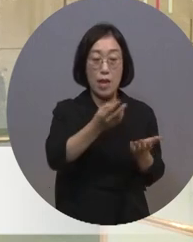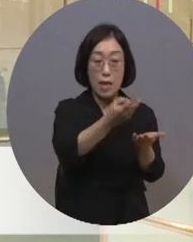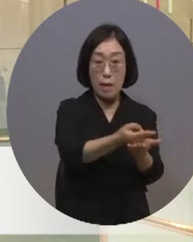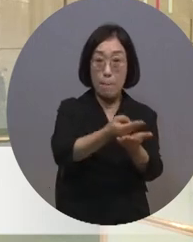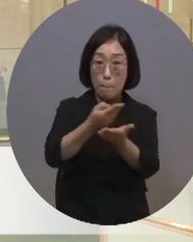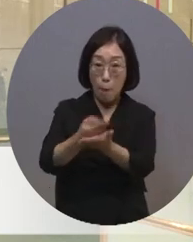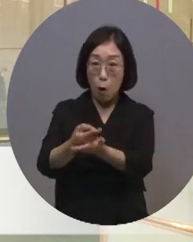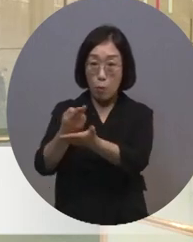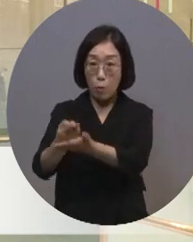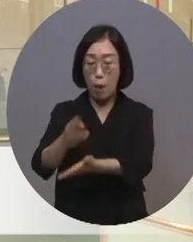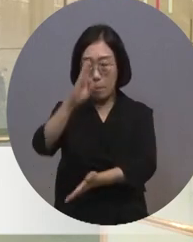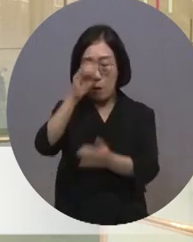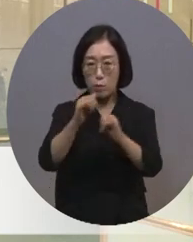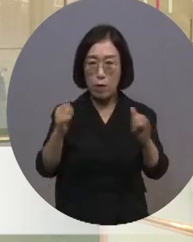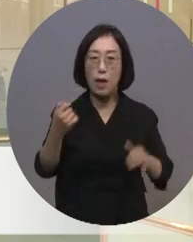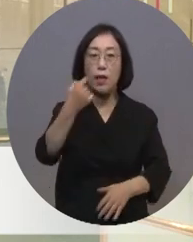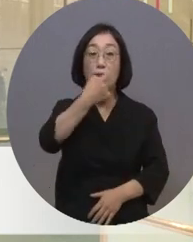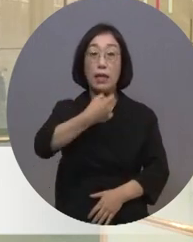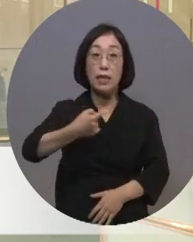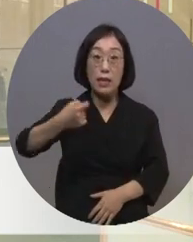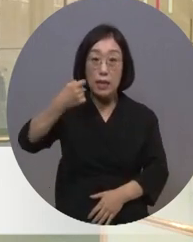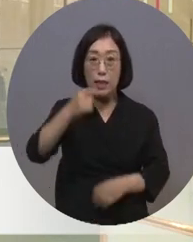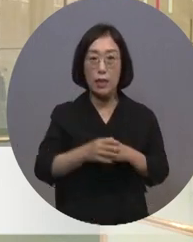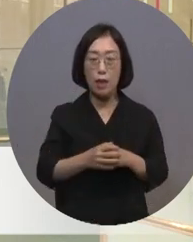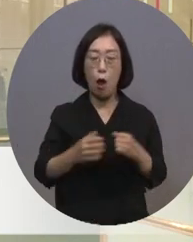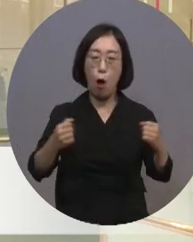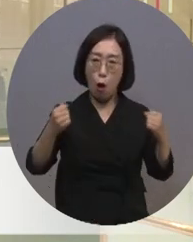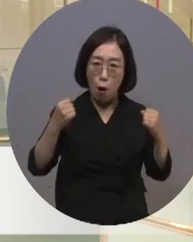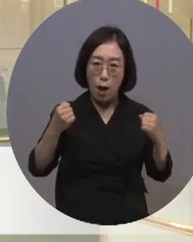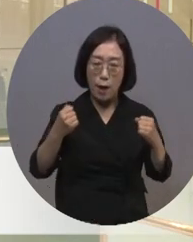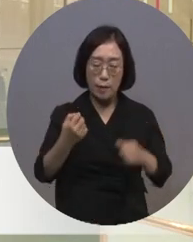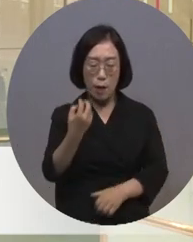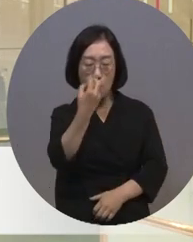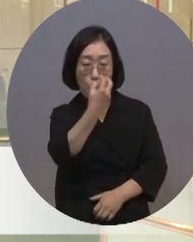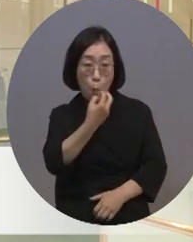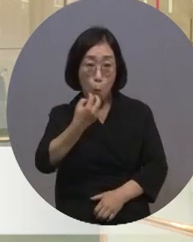환자들의 치를 좀더 건강게